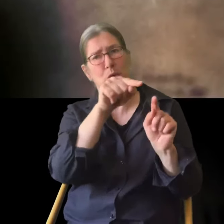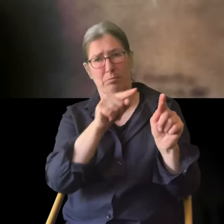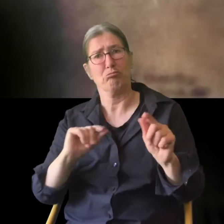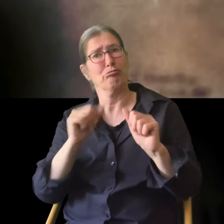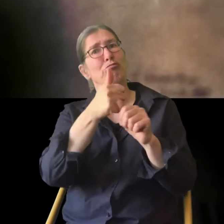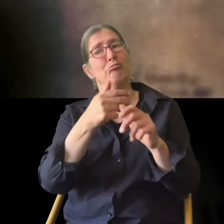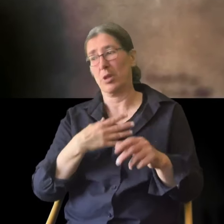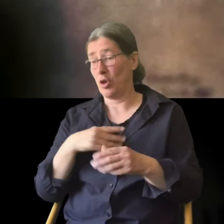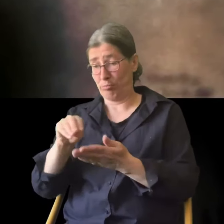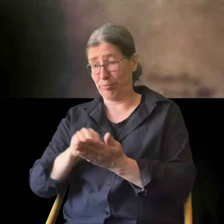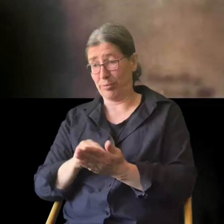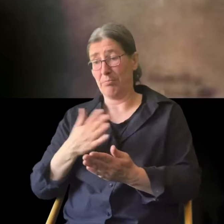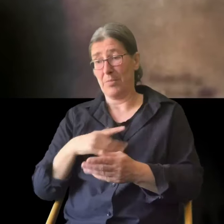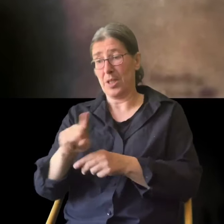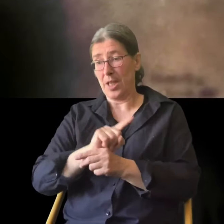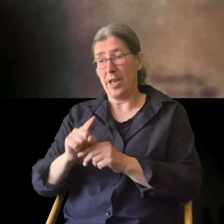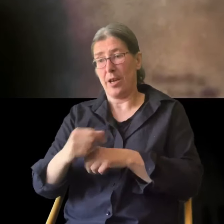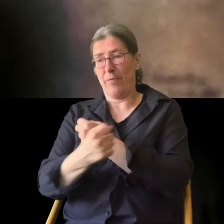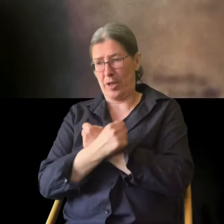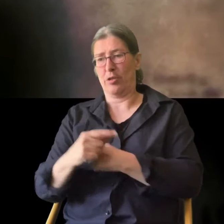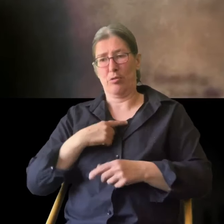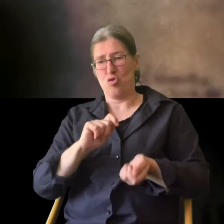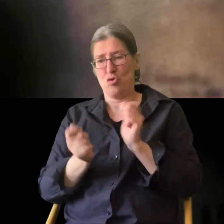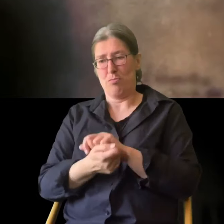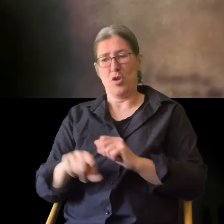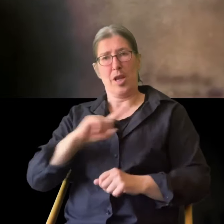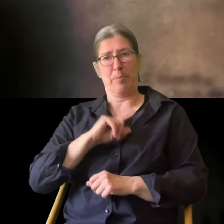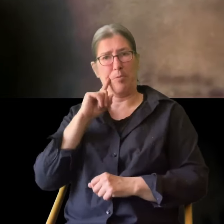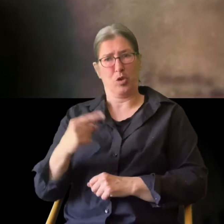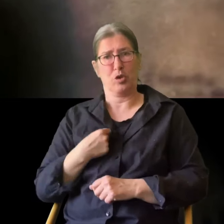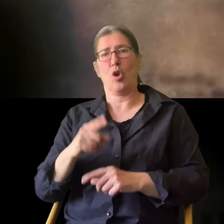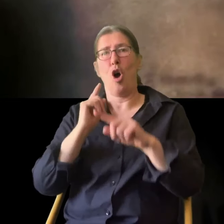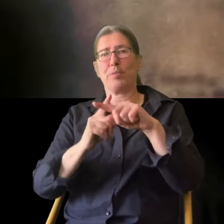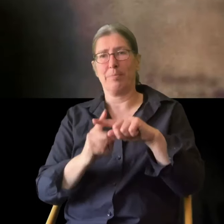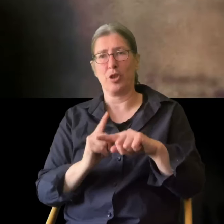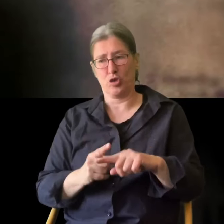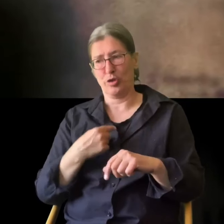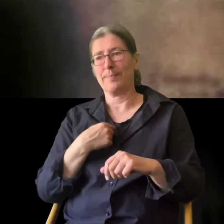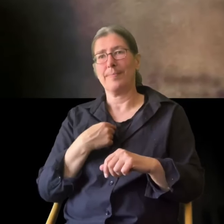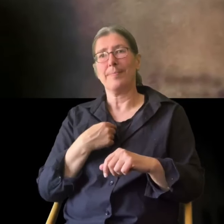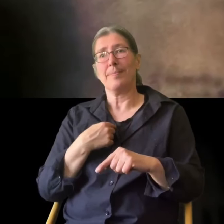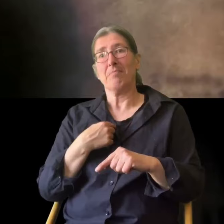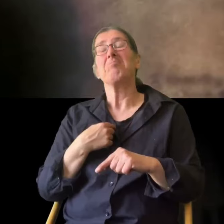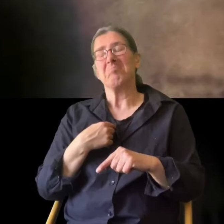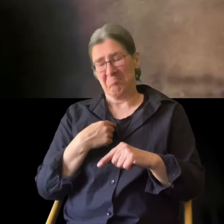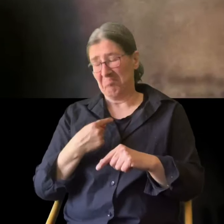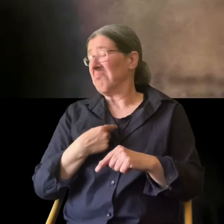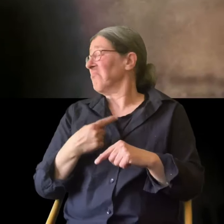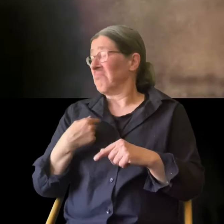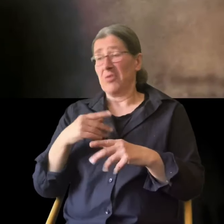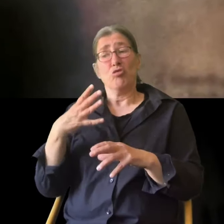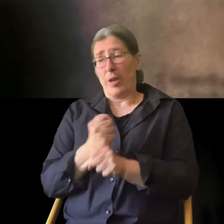Er schreibt, Meine Zeit im Gefängnis machte mich selbstbewusst, optimistisch und sie schenkte mir den Glauben, dass